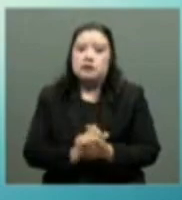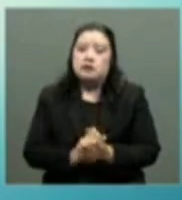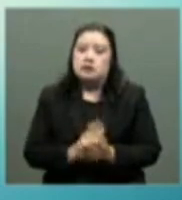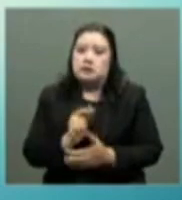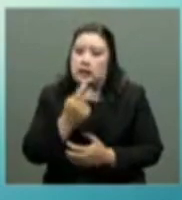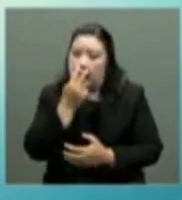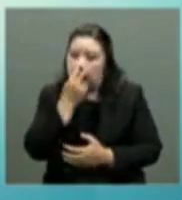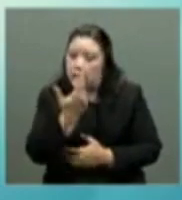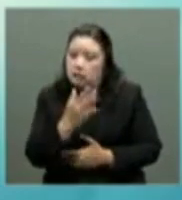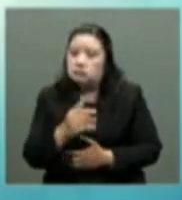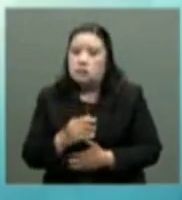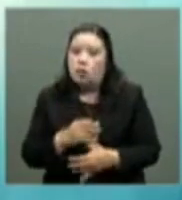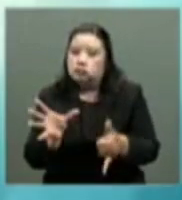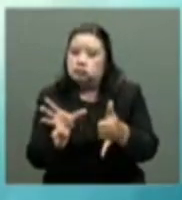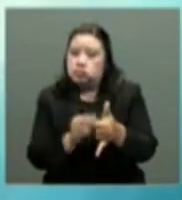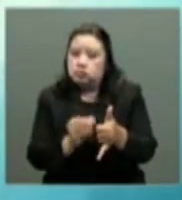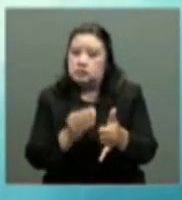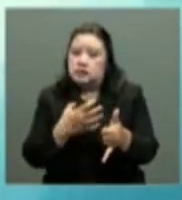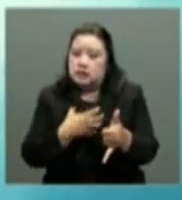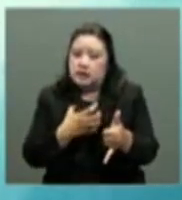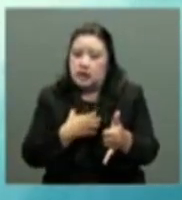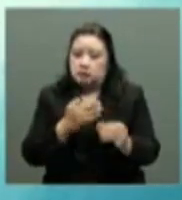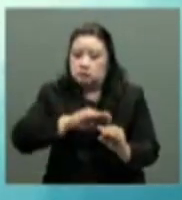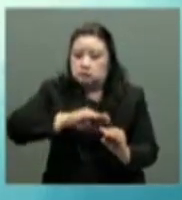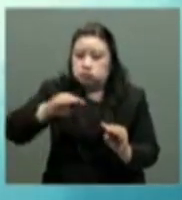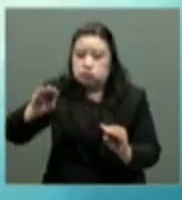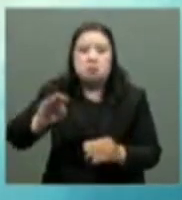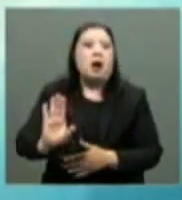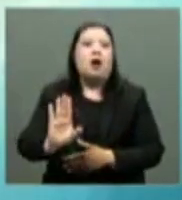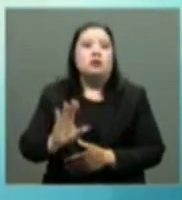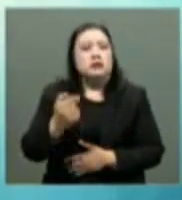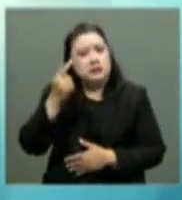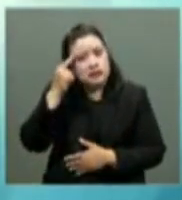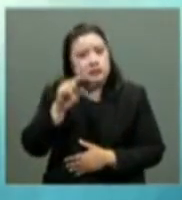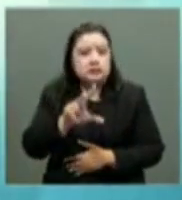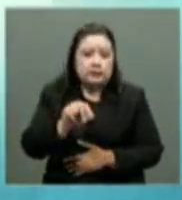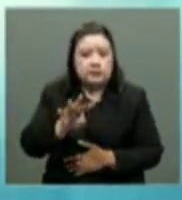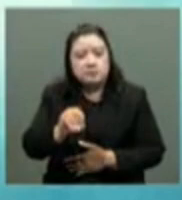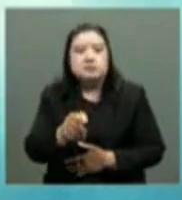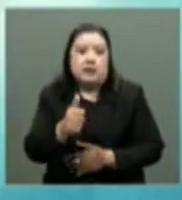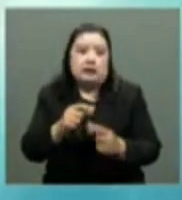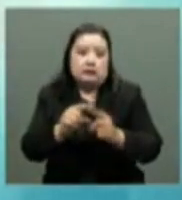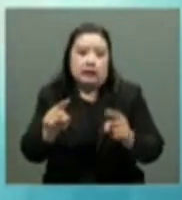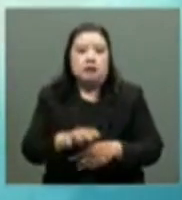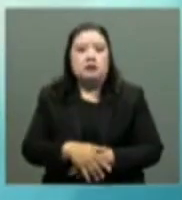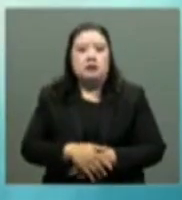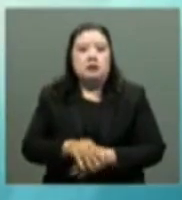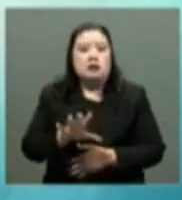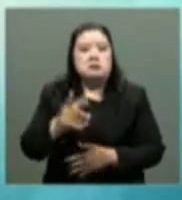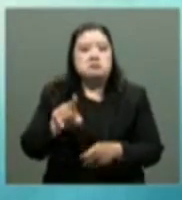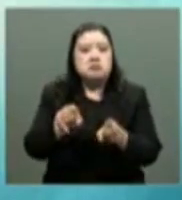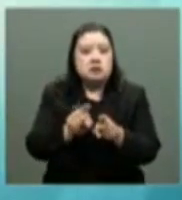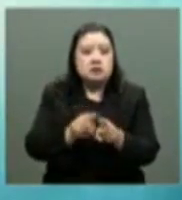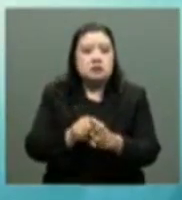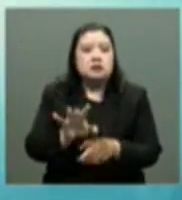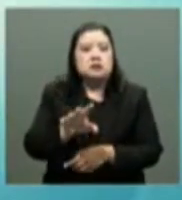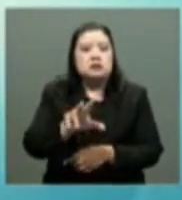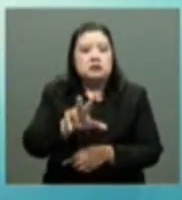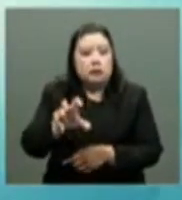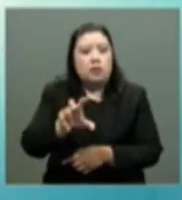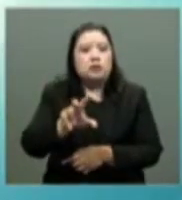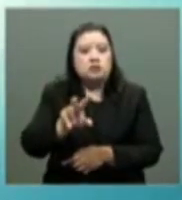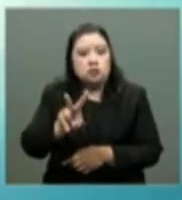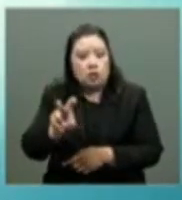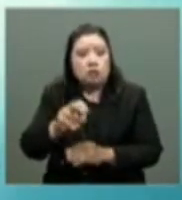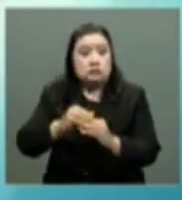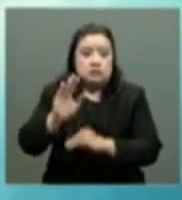ขผู้ป่วยเพิ่มขึ้นมากไปกว่านี้ไม่ถึง3หลัก2หลักนี้ก็ยังดีแต่ตัวเลขจาก5 4 3นะครับ